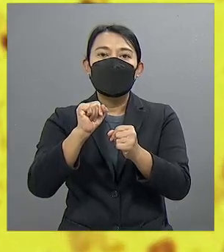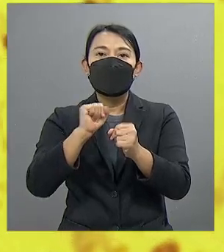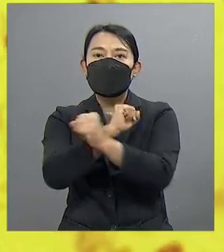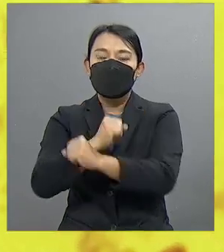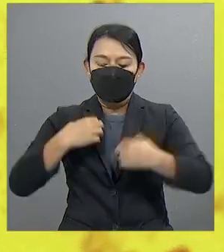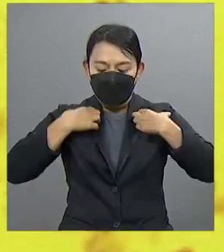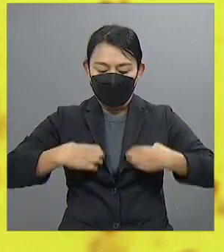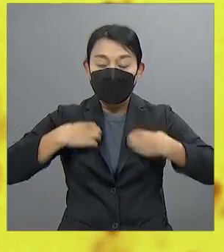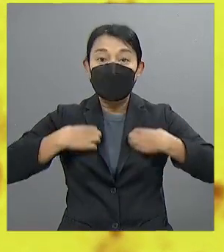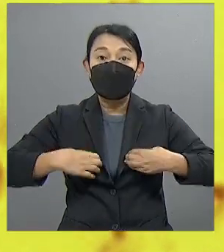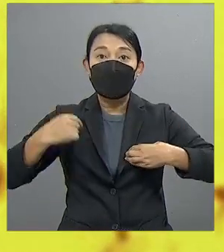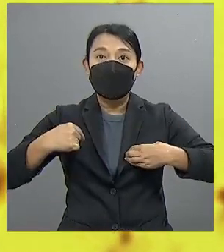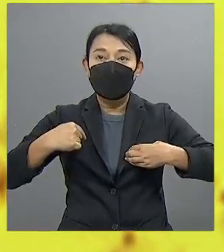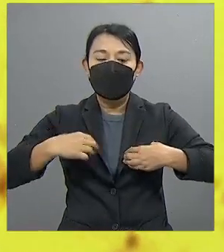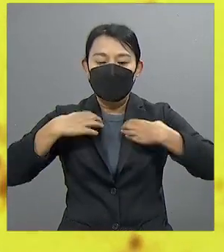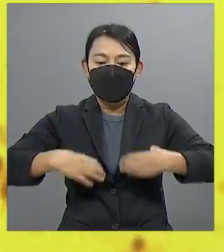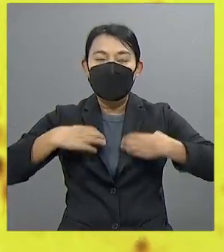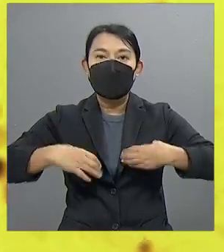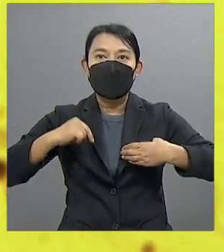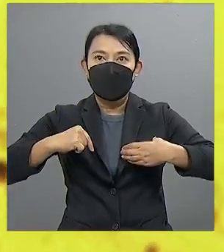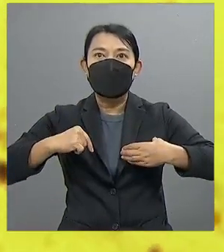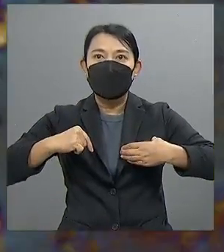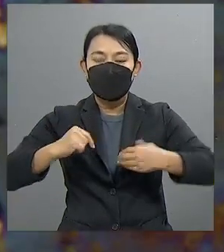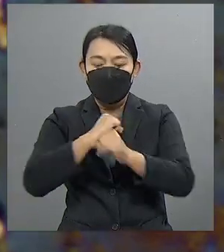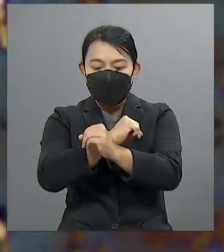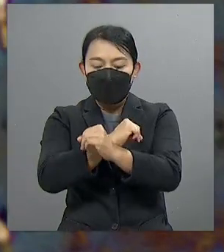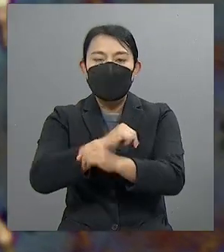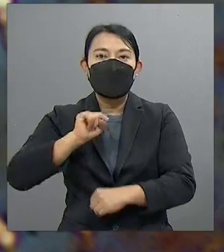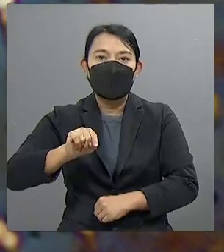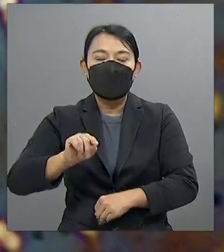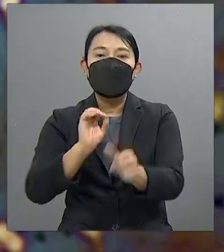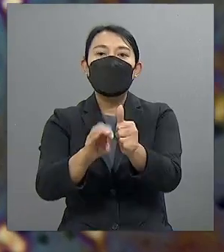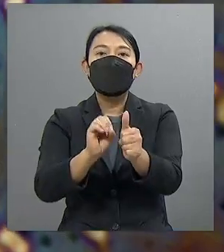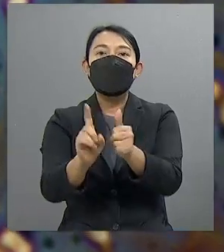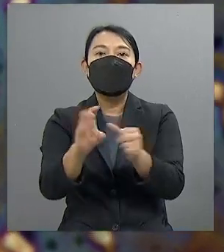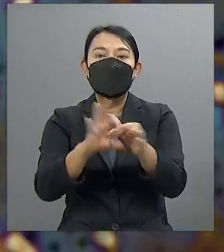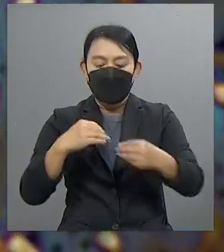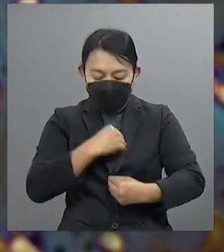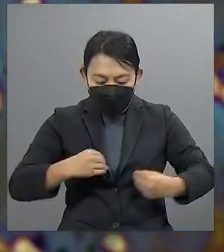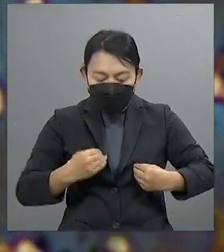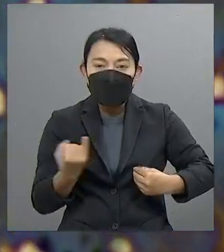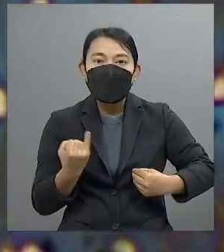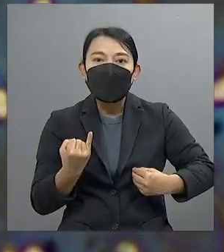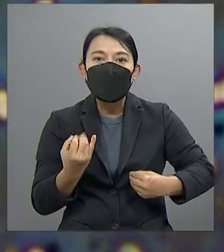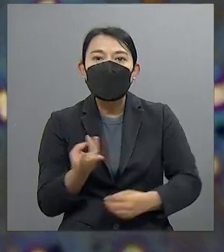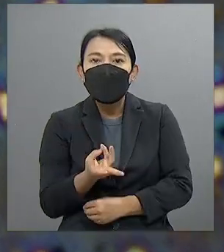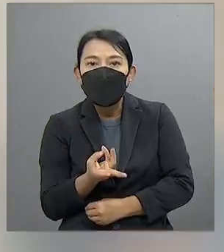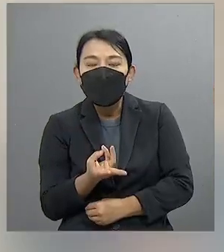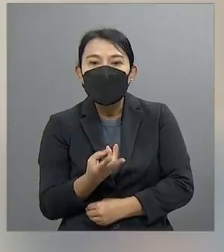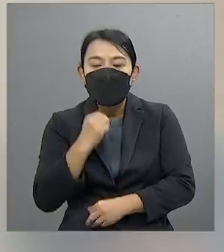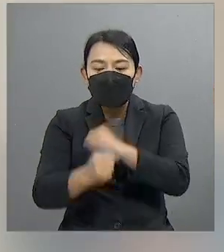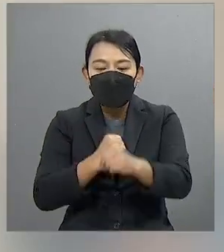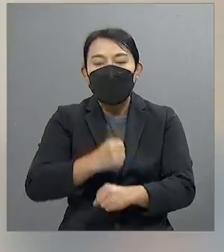คอคคัสนะครับซึ่งอันนี้เป็นเดิมเนี่ยเราแนะนำในคนที่ภูมิต้านทานไม่ดีคนสูงอายุนะครับมีวัคซีนตัวนี้มีมานานแล้ว